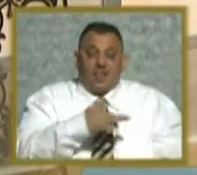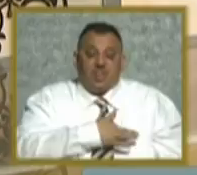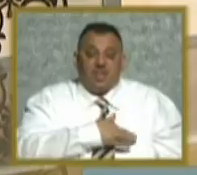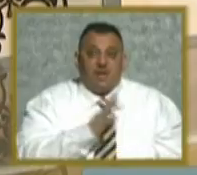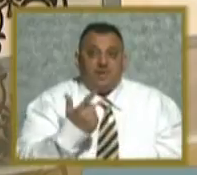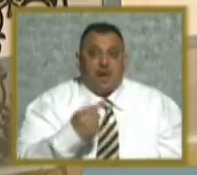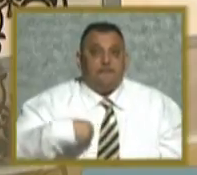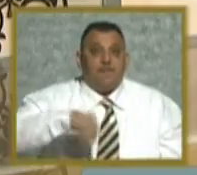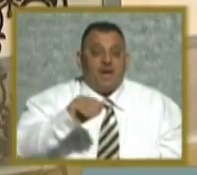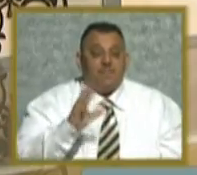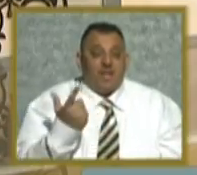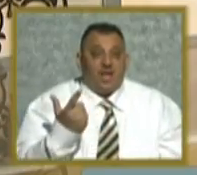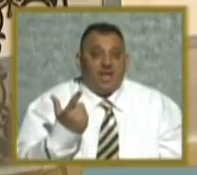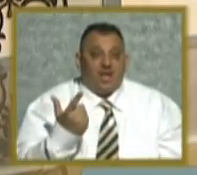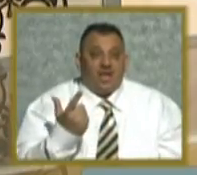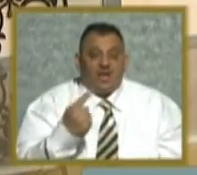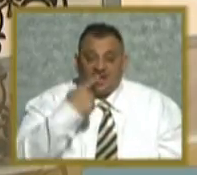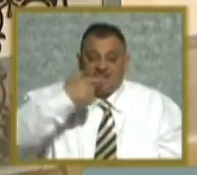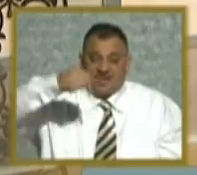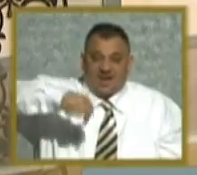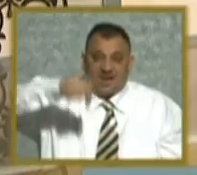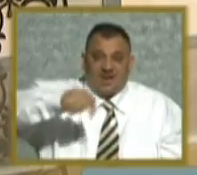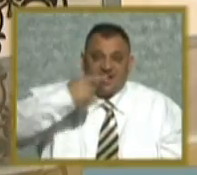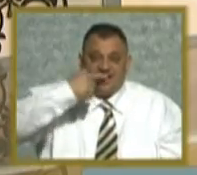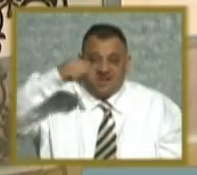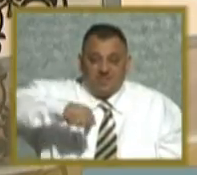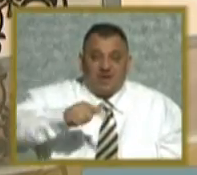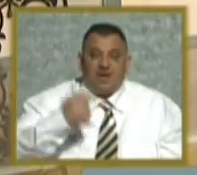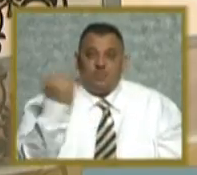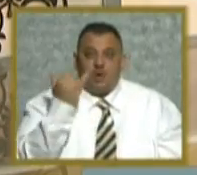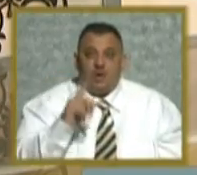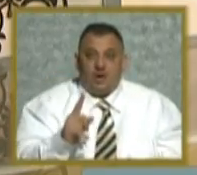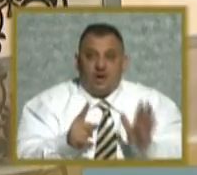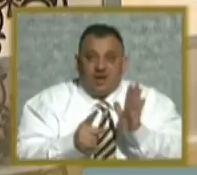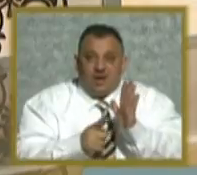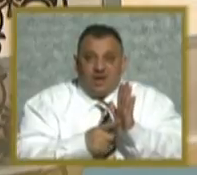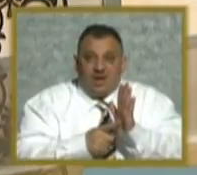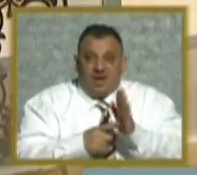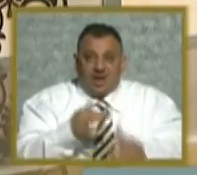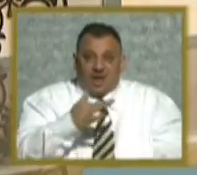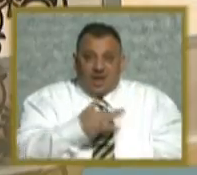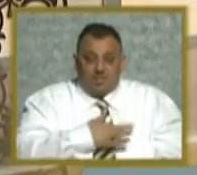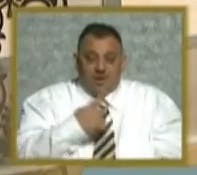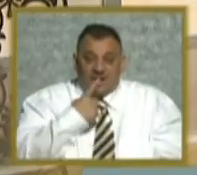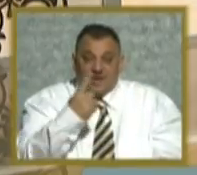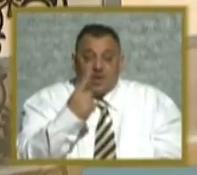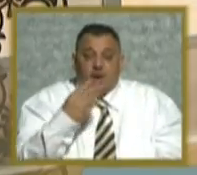متى نويت تبيعها بالضبط؟ السنة هذه نفسها جاني ظرف. وكملت من النية، كملت سنة